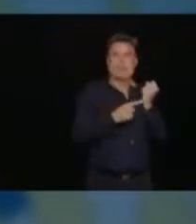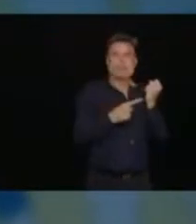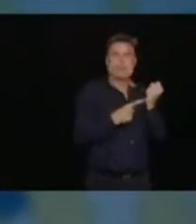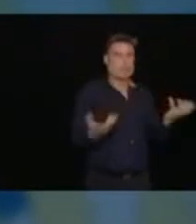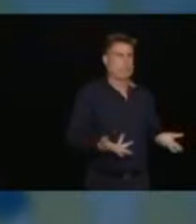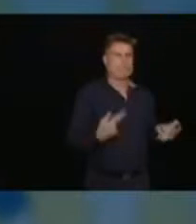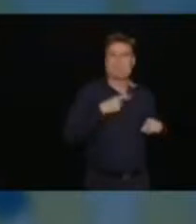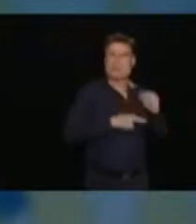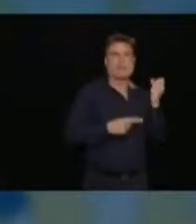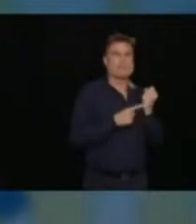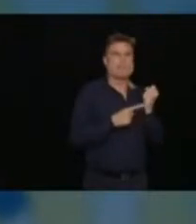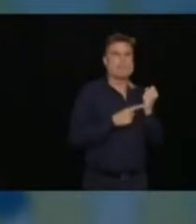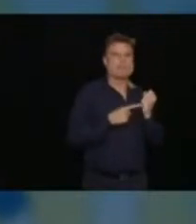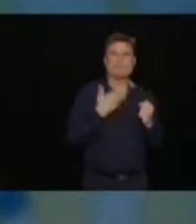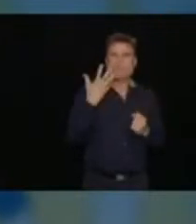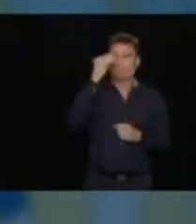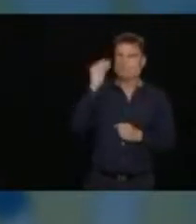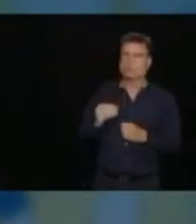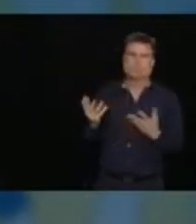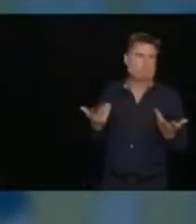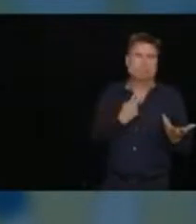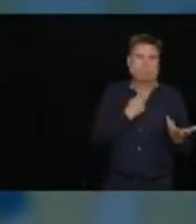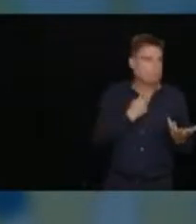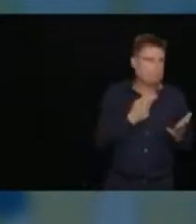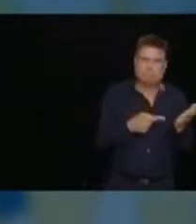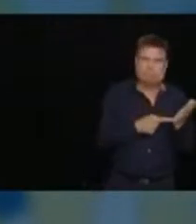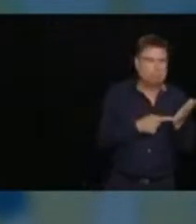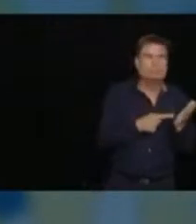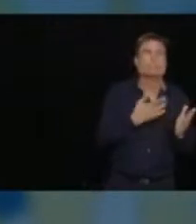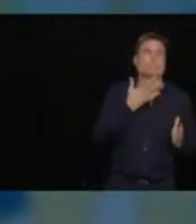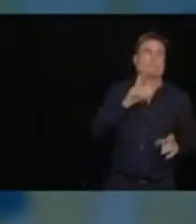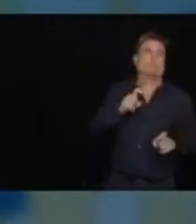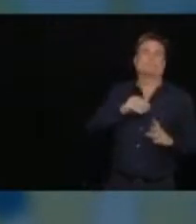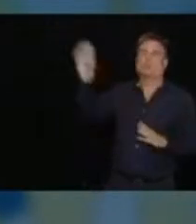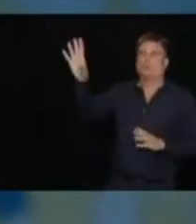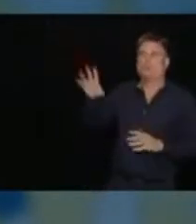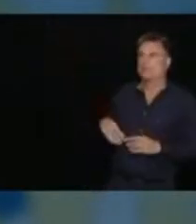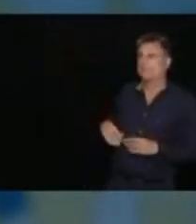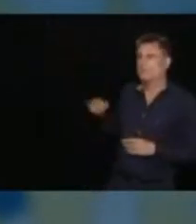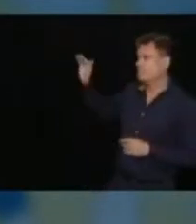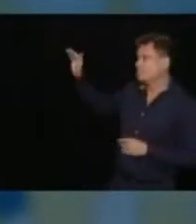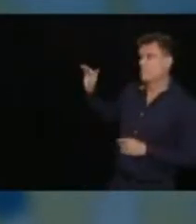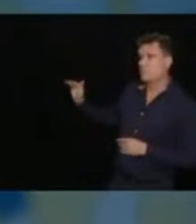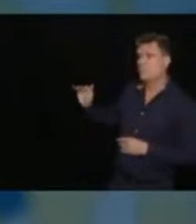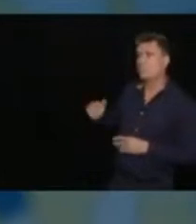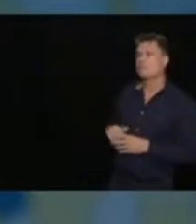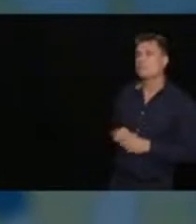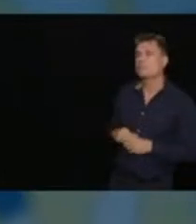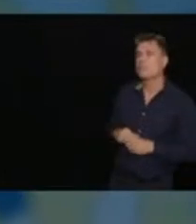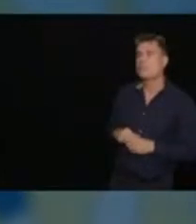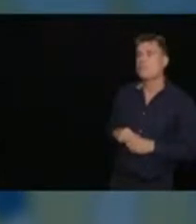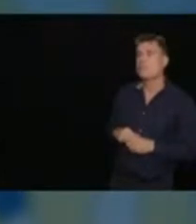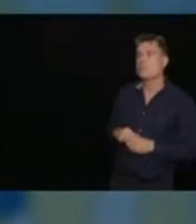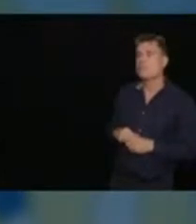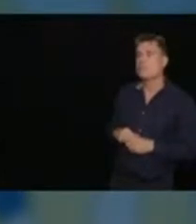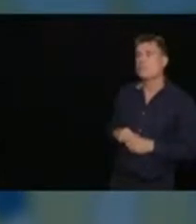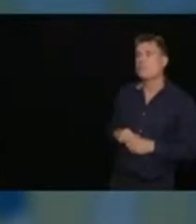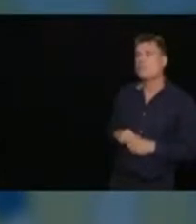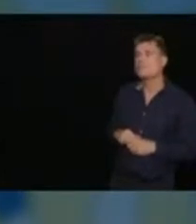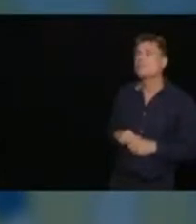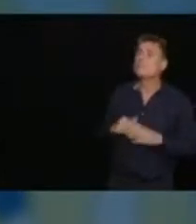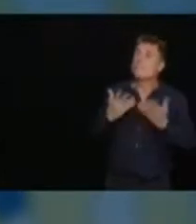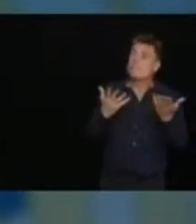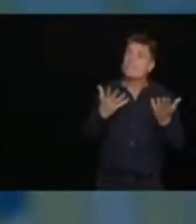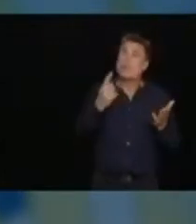呢，就觉得因为这个新冠来了我们这个上班不舒服了。这个，那么31%的呢，